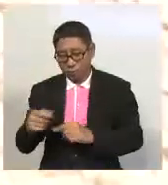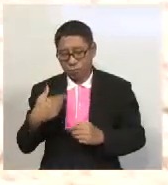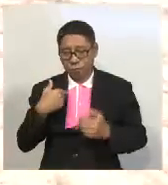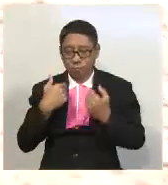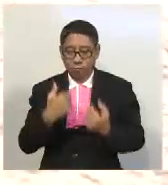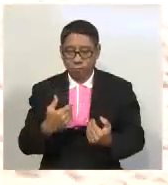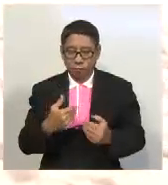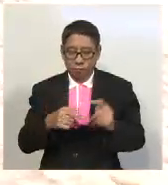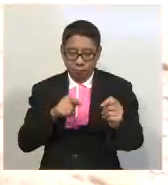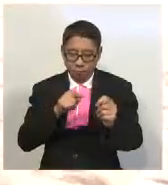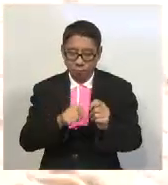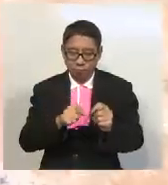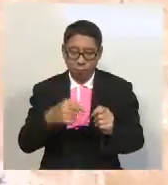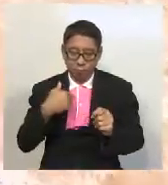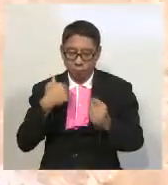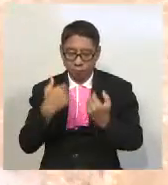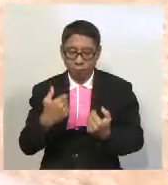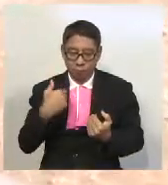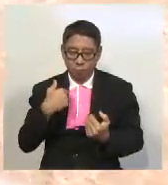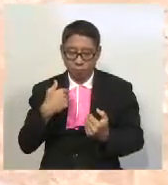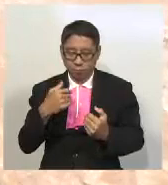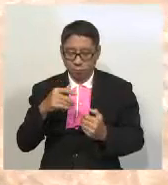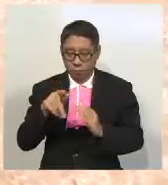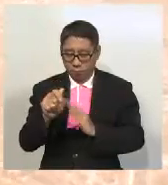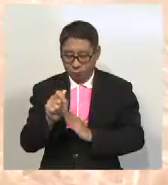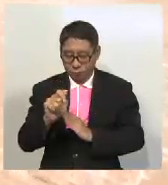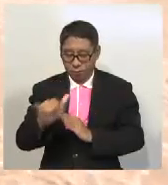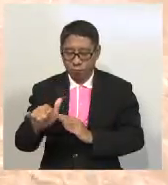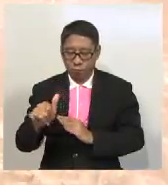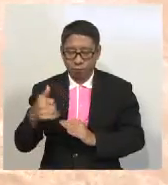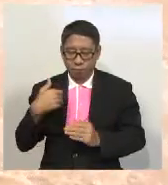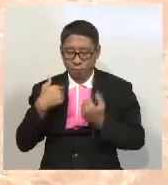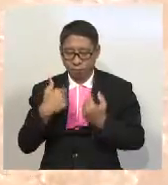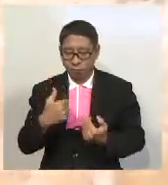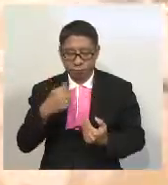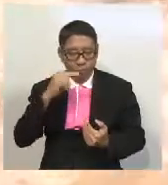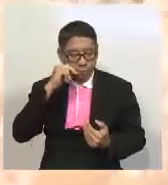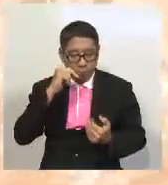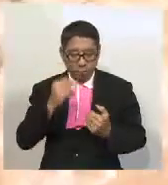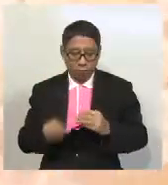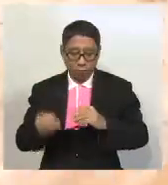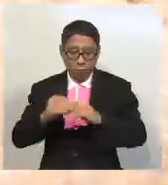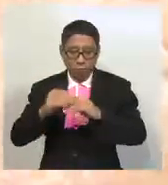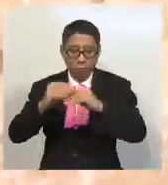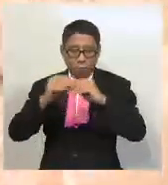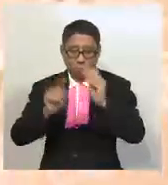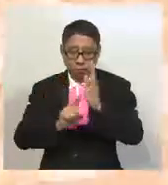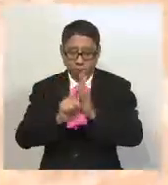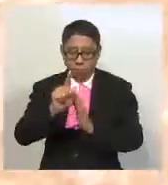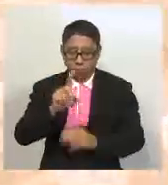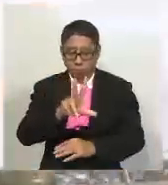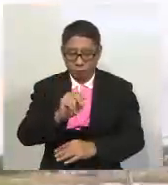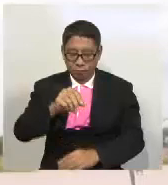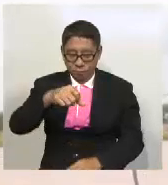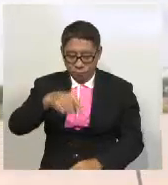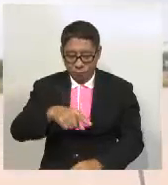นาและตำบลท่าดินแดงอำเภอผักไห่จังหวัดพระนครศรีอยุธยาจะมีระดับน้ำเพิ่มสูงขึ้นเฉลี่ย